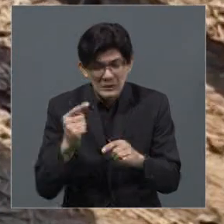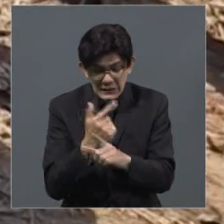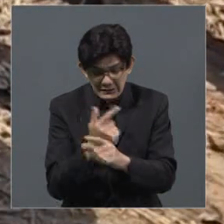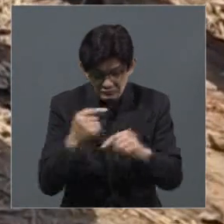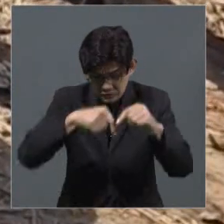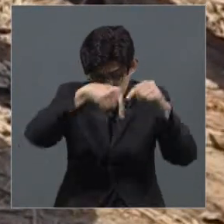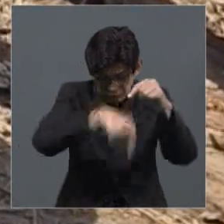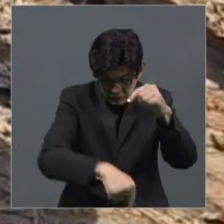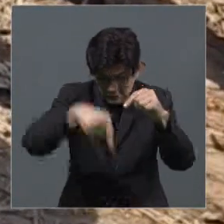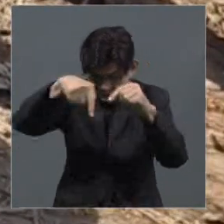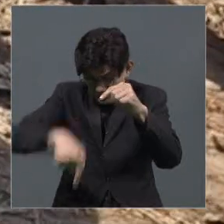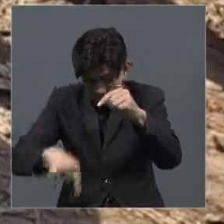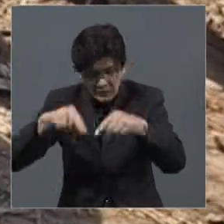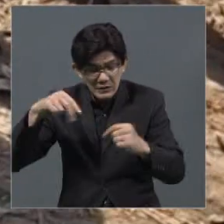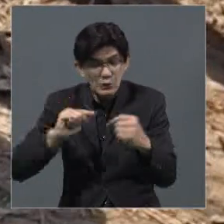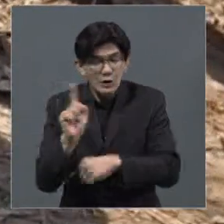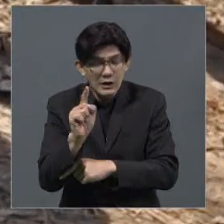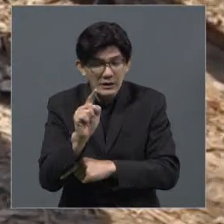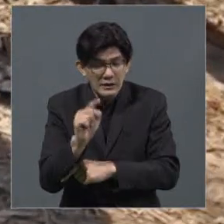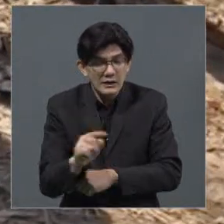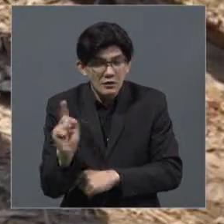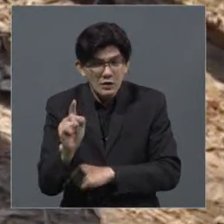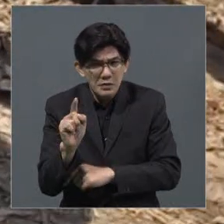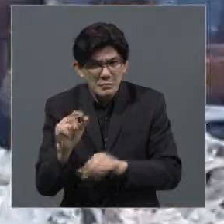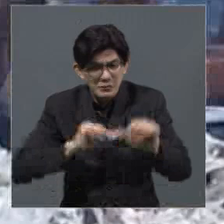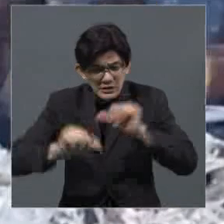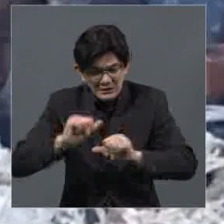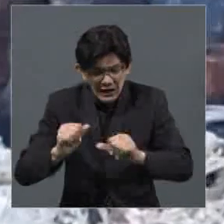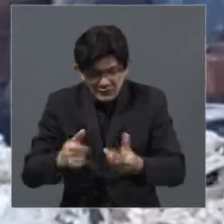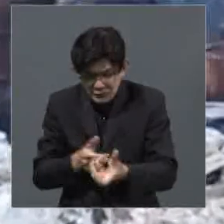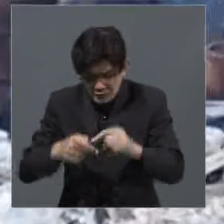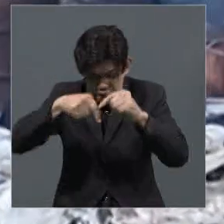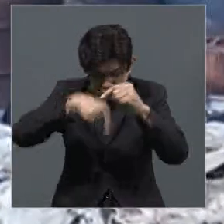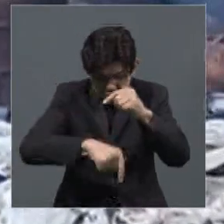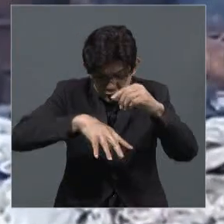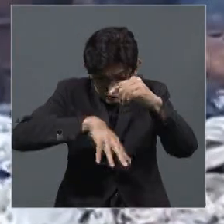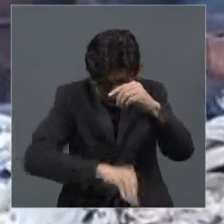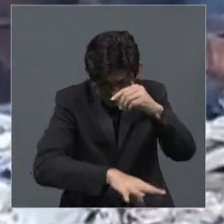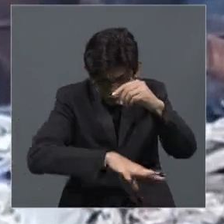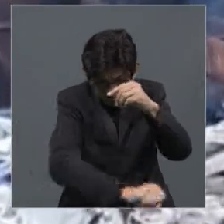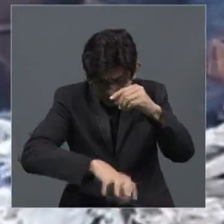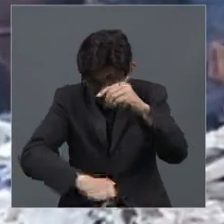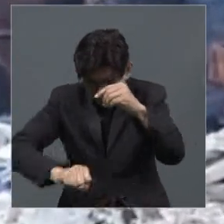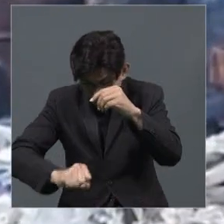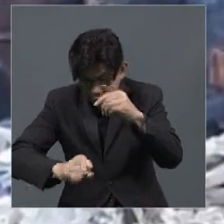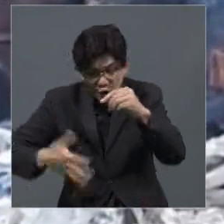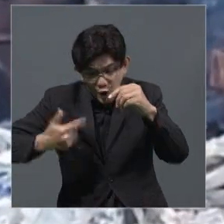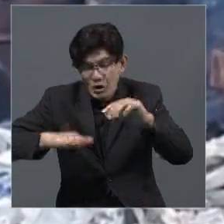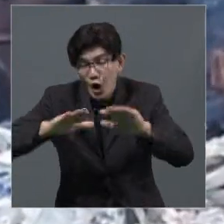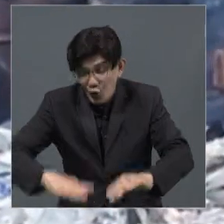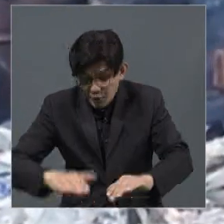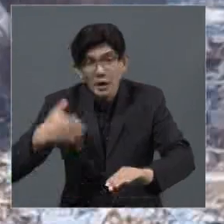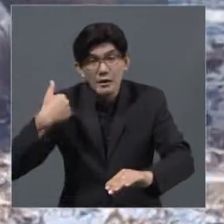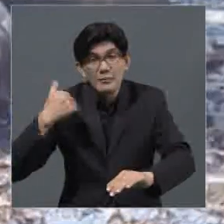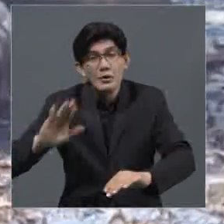คมีบริเวณโกดัง3แล้วก็ฉีดสารดับเพลิง F500 ลงไปให้สารอลูมิเนียมรอสจับตัวนะครับเพื่อลดอุณหภูมิภายในให้ความ